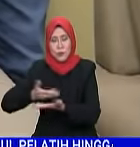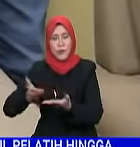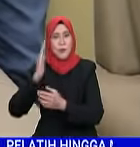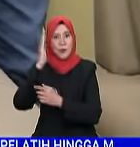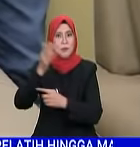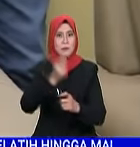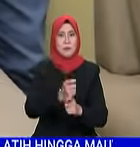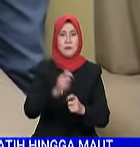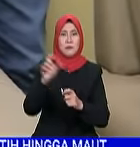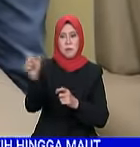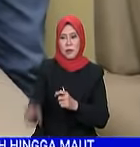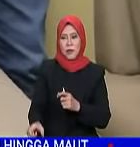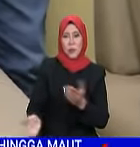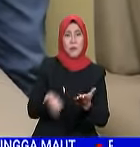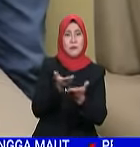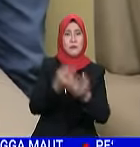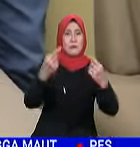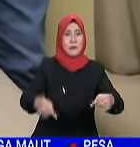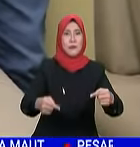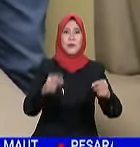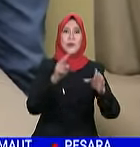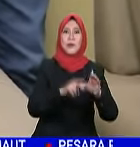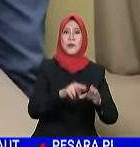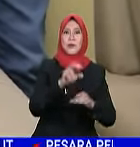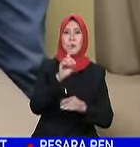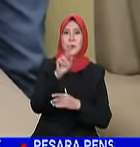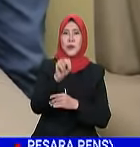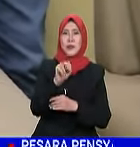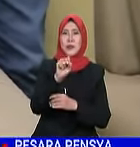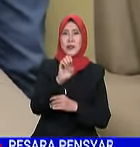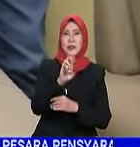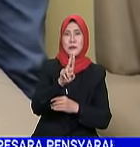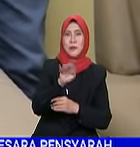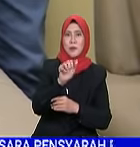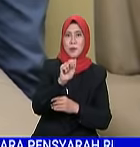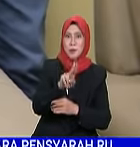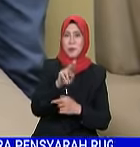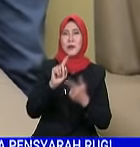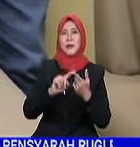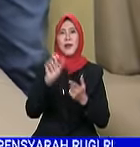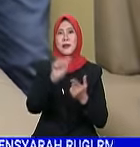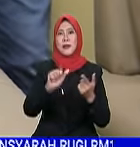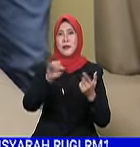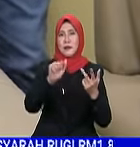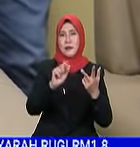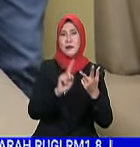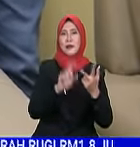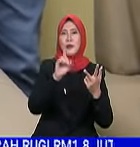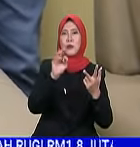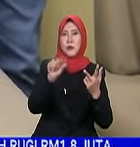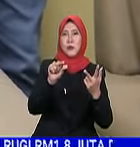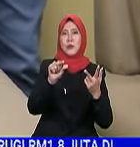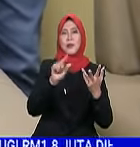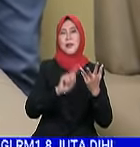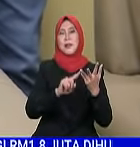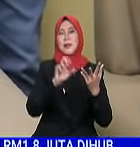bagi menentukan calon yang akan bertanding di kerusi Dewan Undangan Negeri Dun Sebuyau, Dun Asai Jaya, Dun Sadong Jaya dan